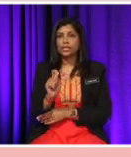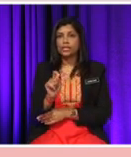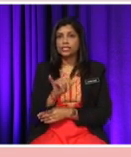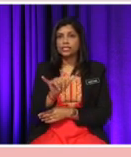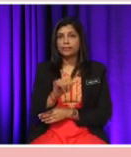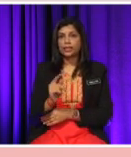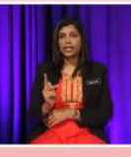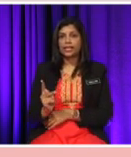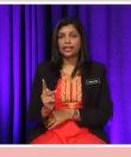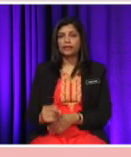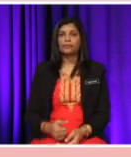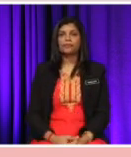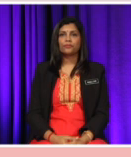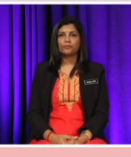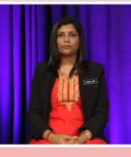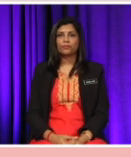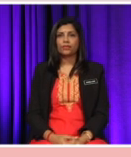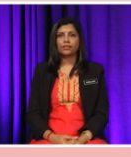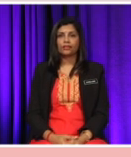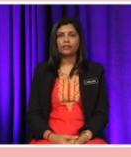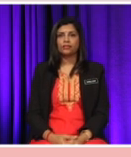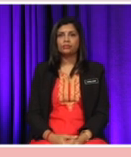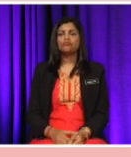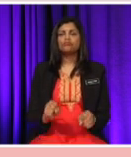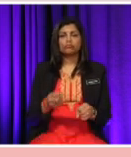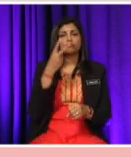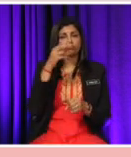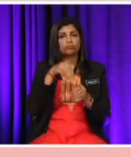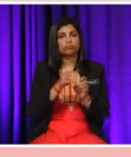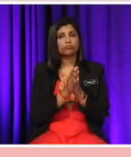ini adalah rumus dari pada buku TS